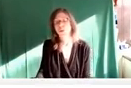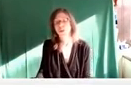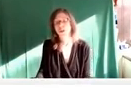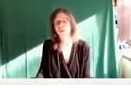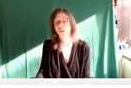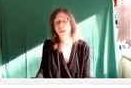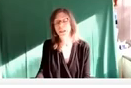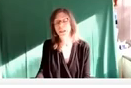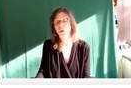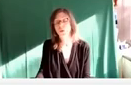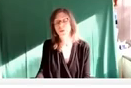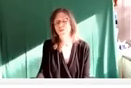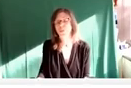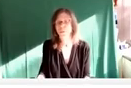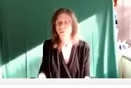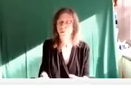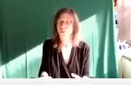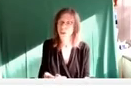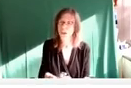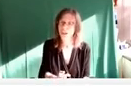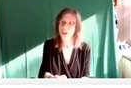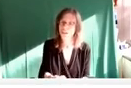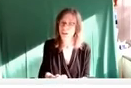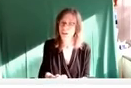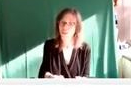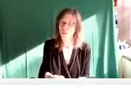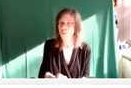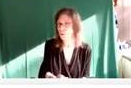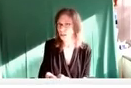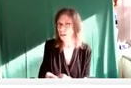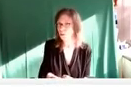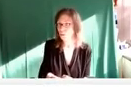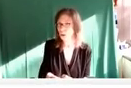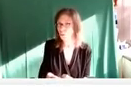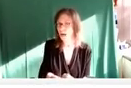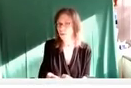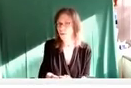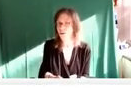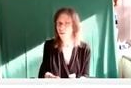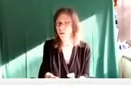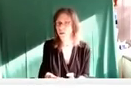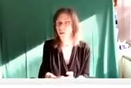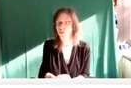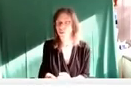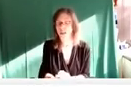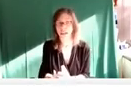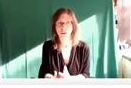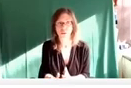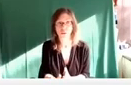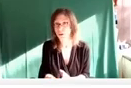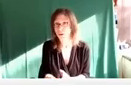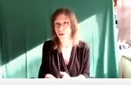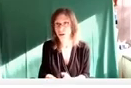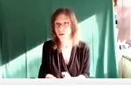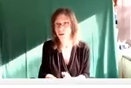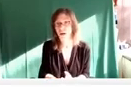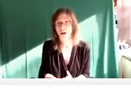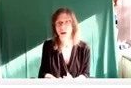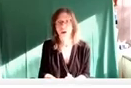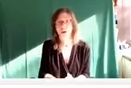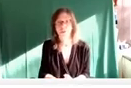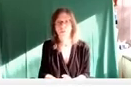On s'est aussi obstiné un peu, je vous ai dit que les débats étaient beaucoup dus à des questions de vocabulaire, mais c'est aussi dû à des questions de